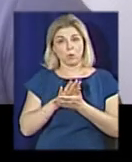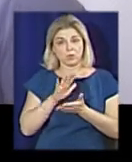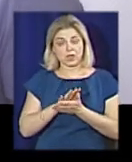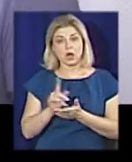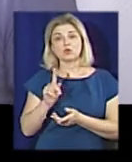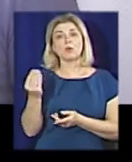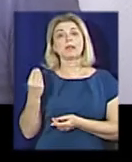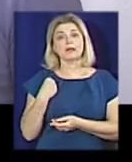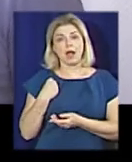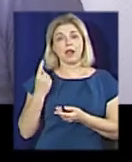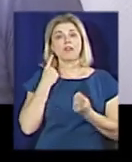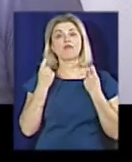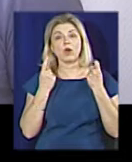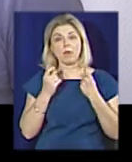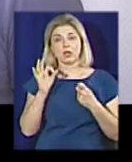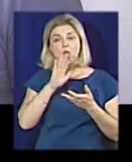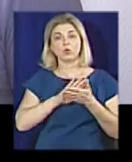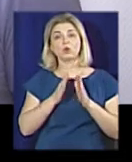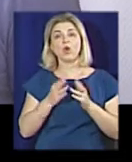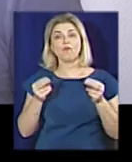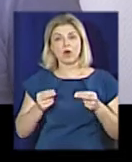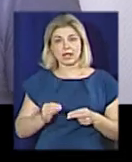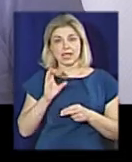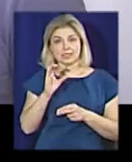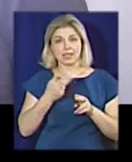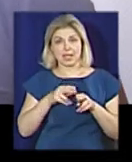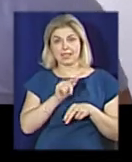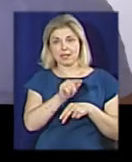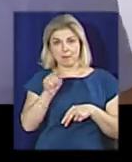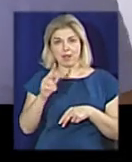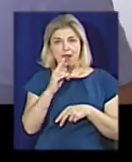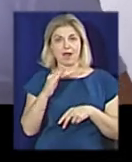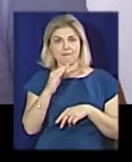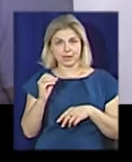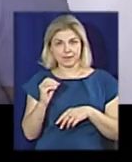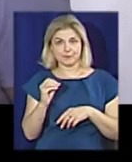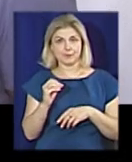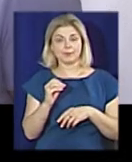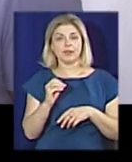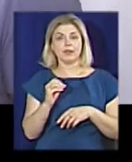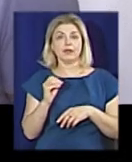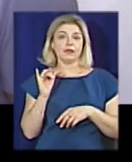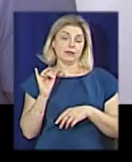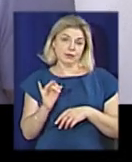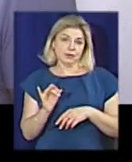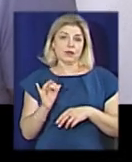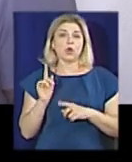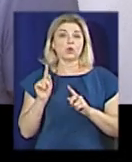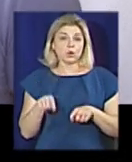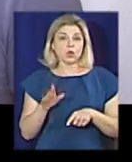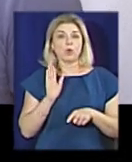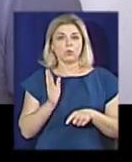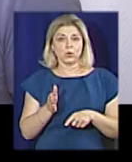про укладені договори з установами цієї локації. І тоді вже